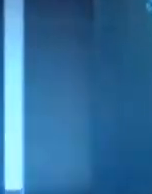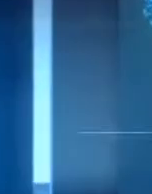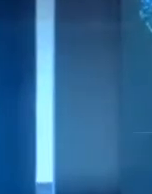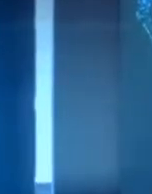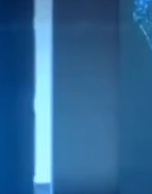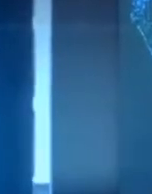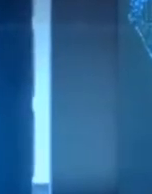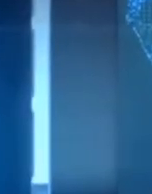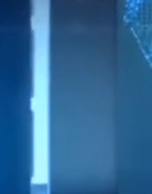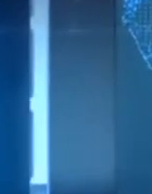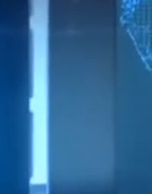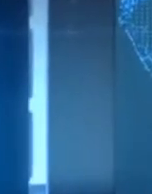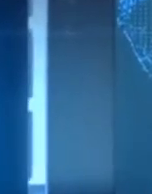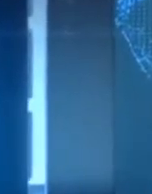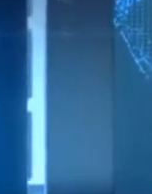жетысу